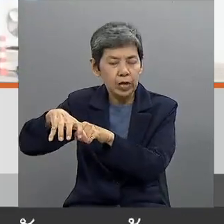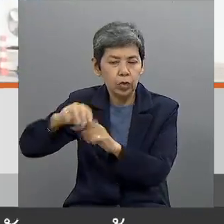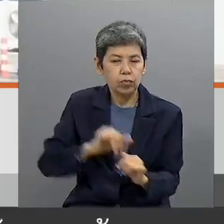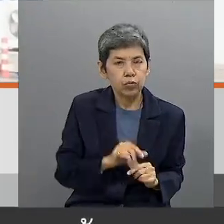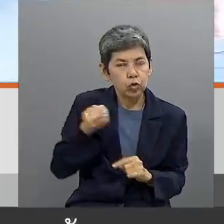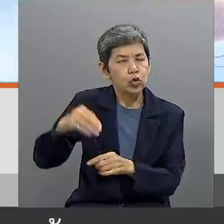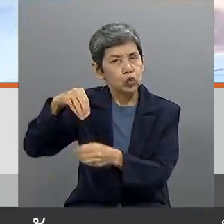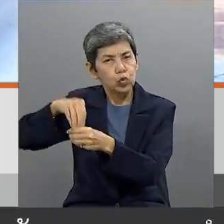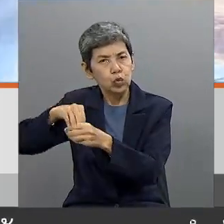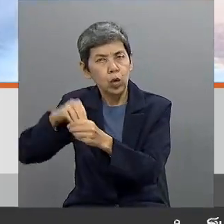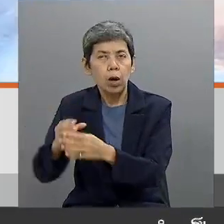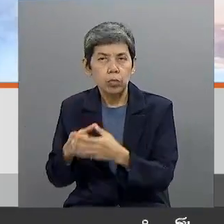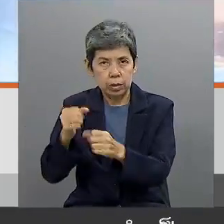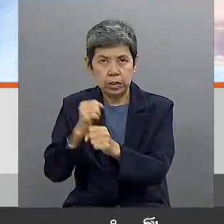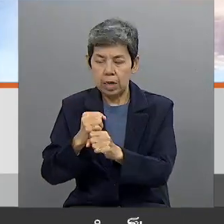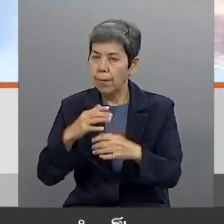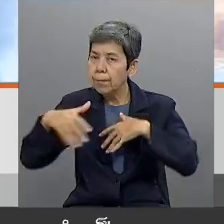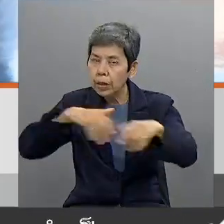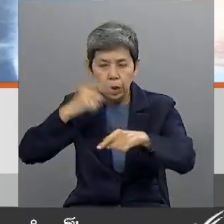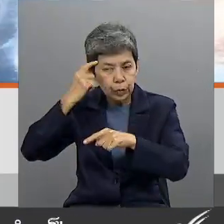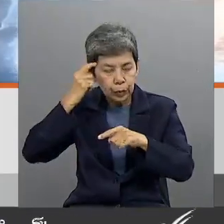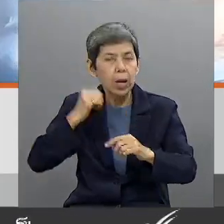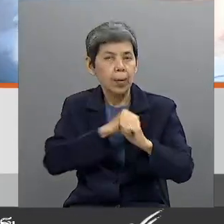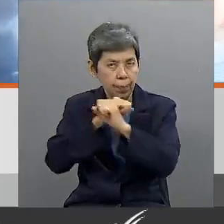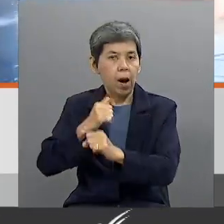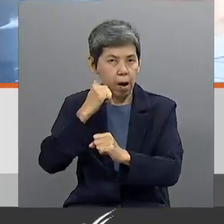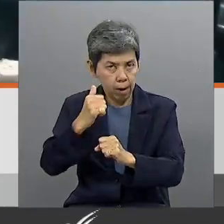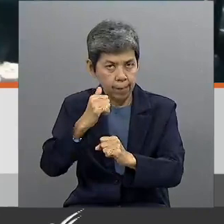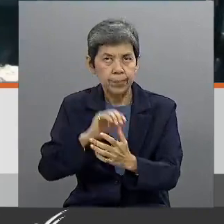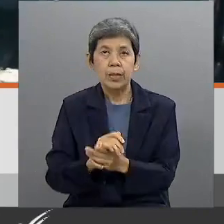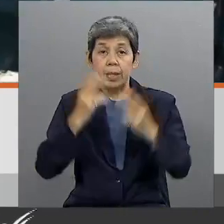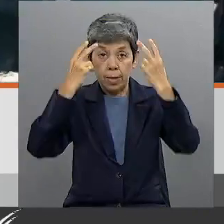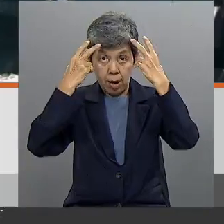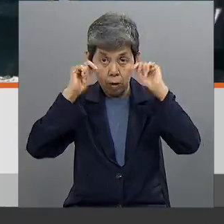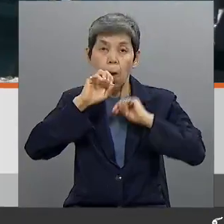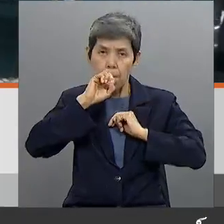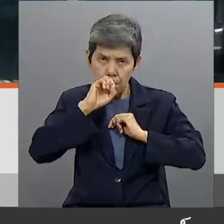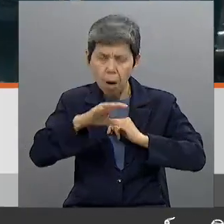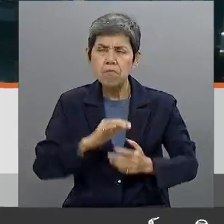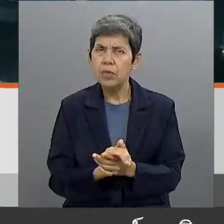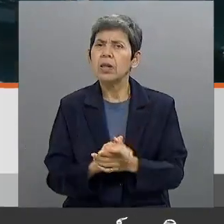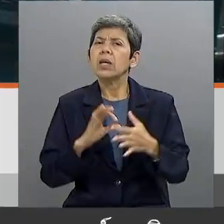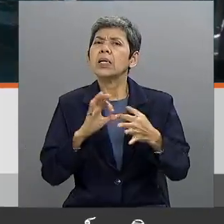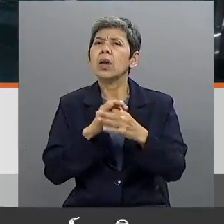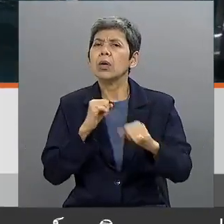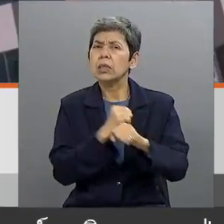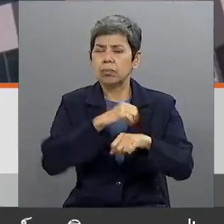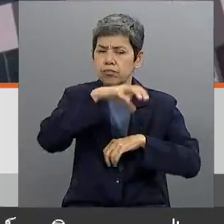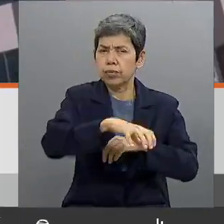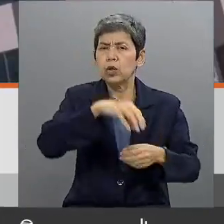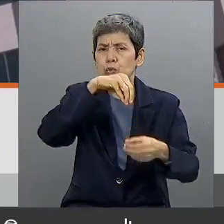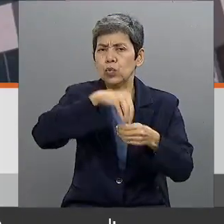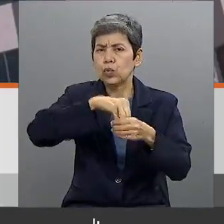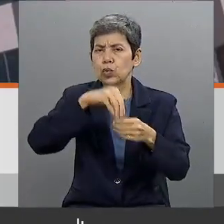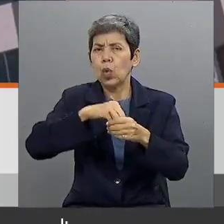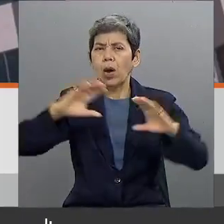ชาวต่างชาติให้ประชาชนเชื่อมั่นนอกจากนี้นายกรัฐมนตรียังห่วงใยมาตรการจัดสถานที่กับตัวทางเลือกแห่งรัฐ